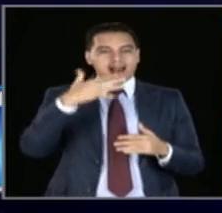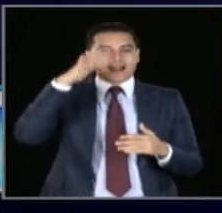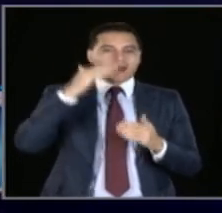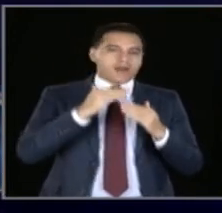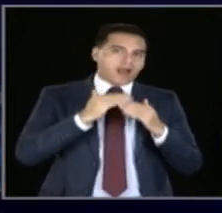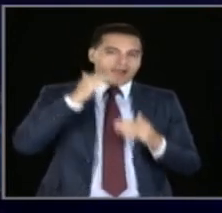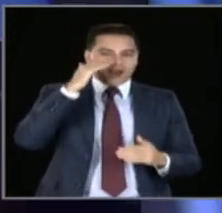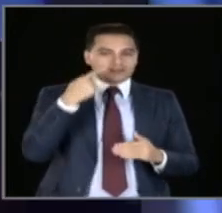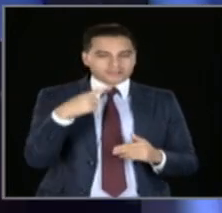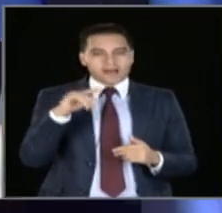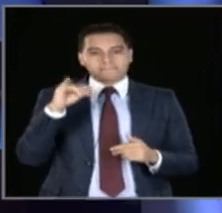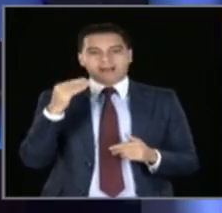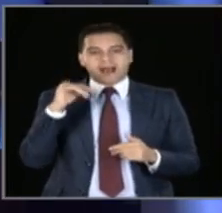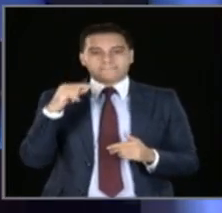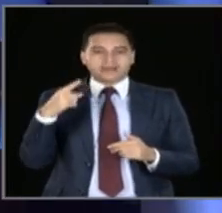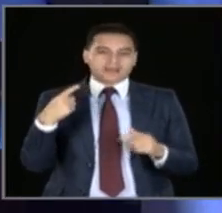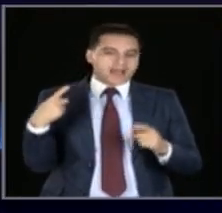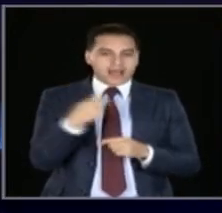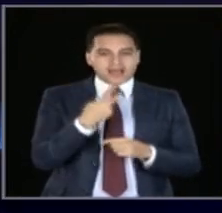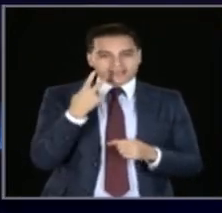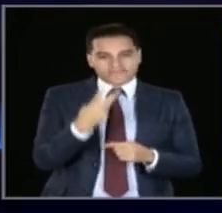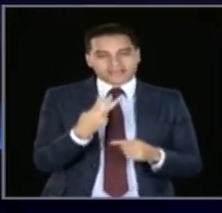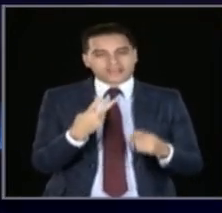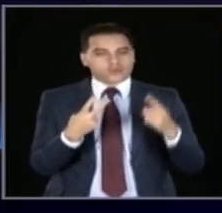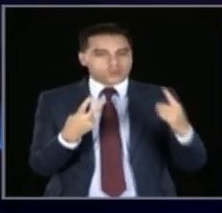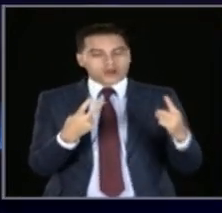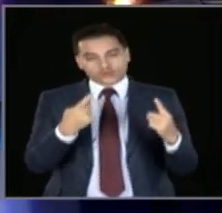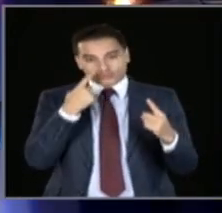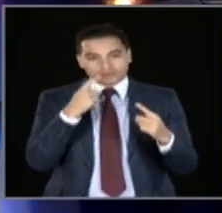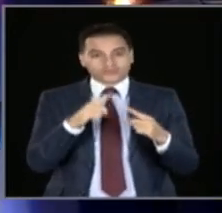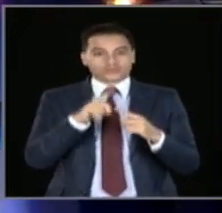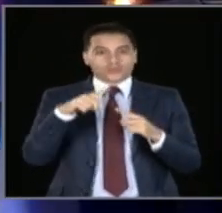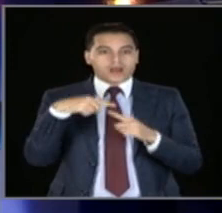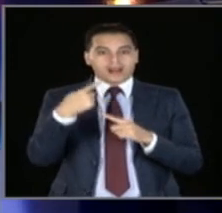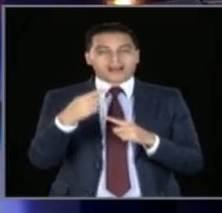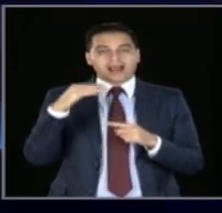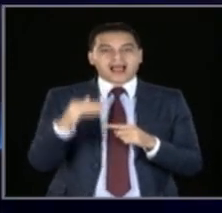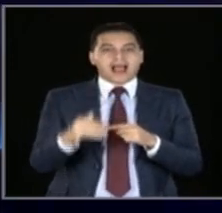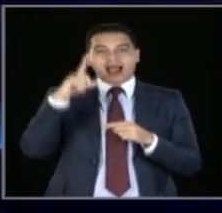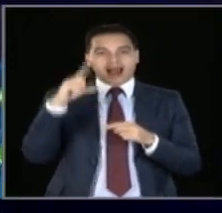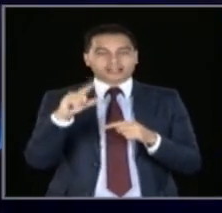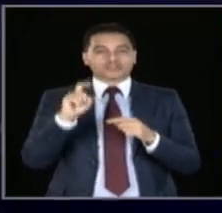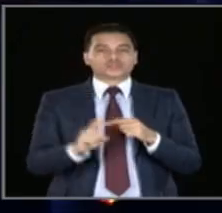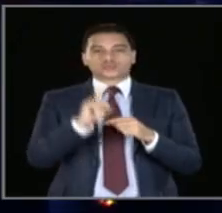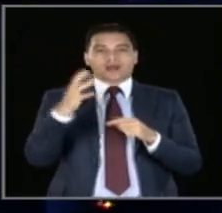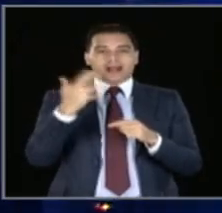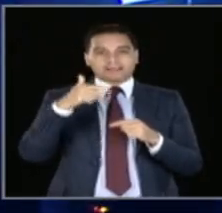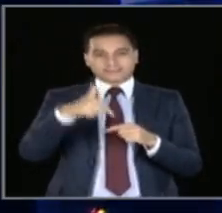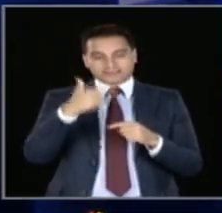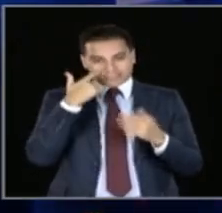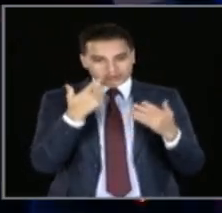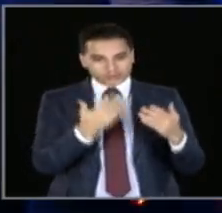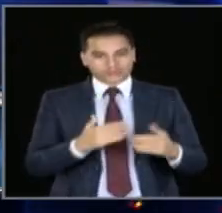برافو عليك يا محمد هدفين مقابل هدف خالد العوضي السؤال السادس